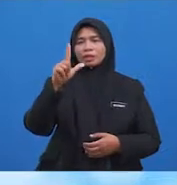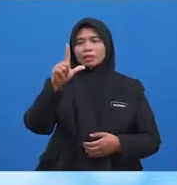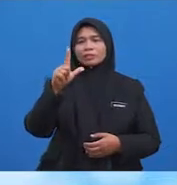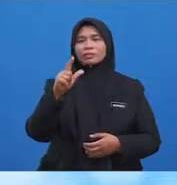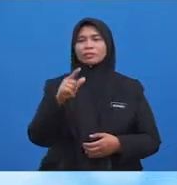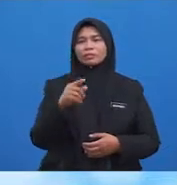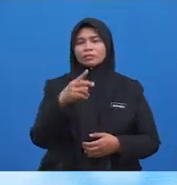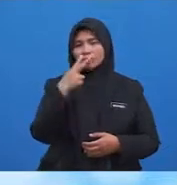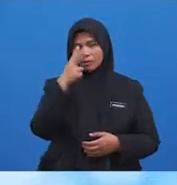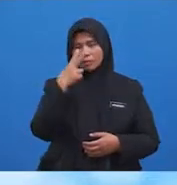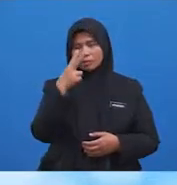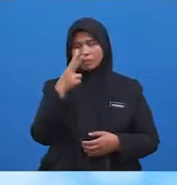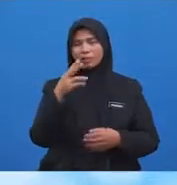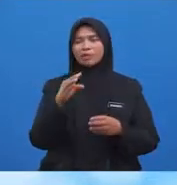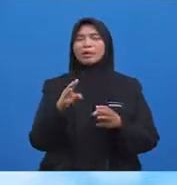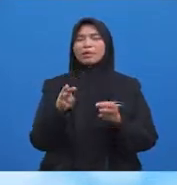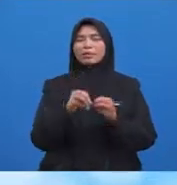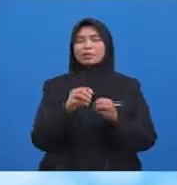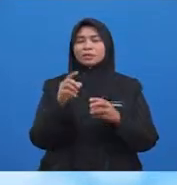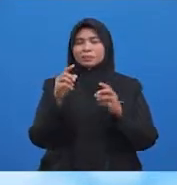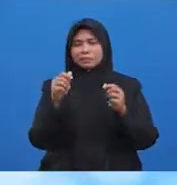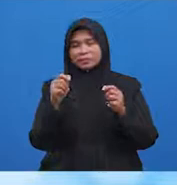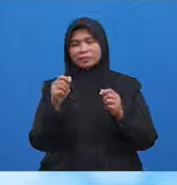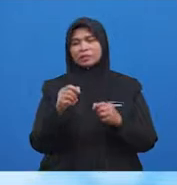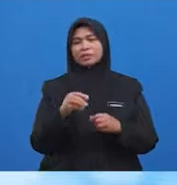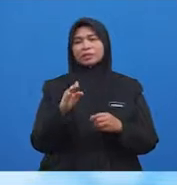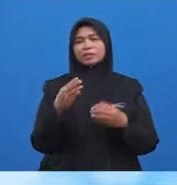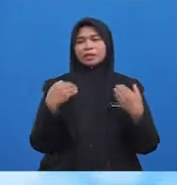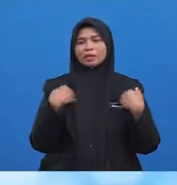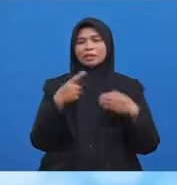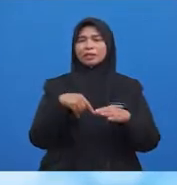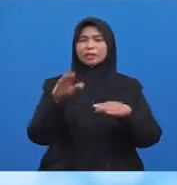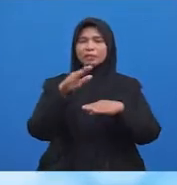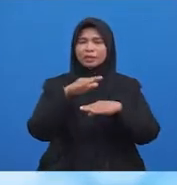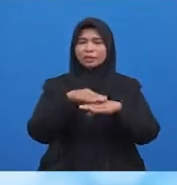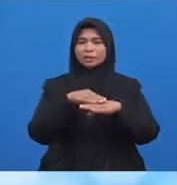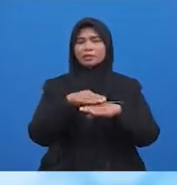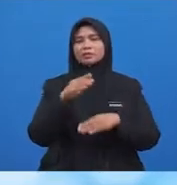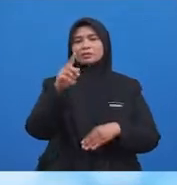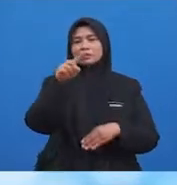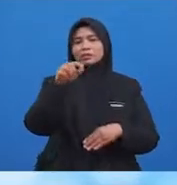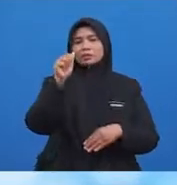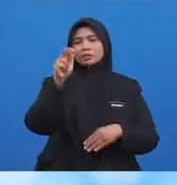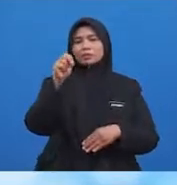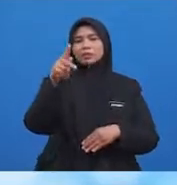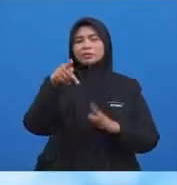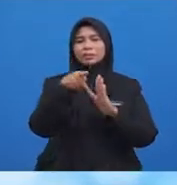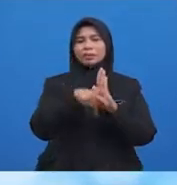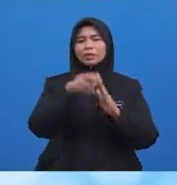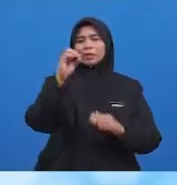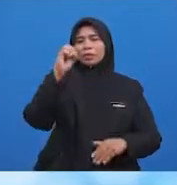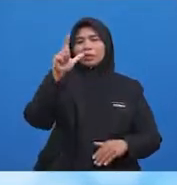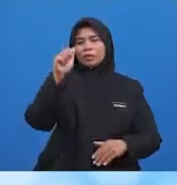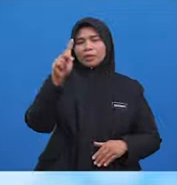kelihatan berbutir dan berada pada bahagian atas Zon produk kan yaitu pada bahan